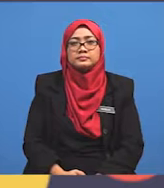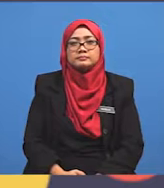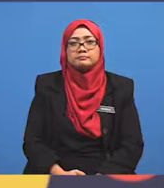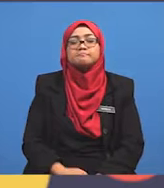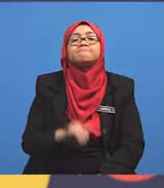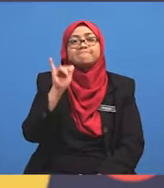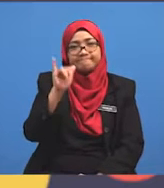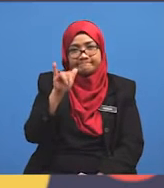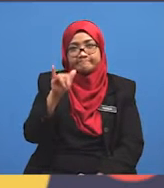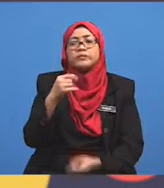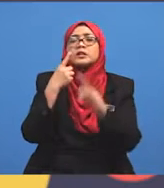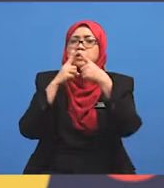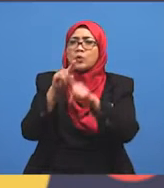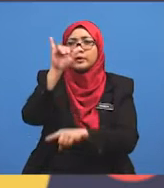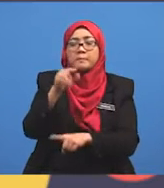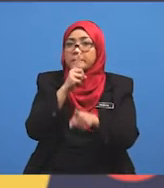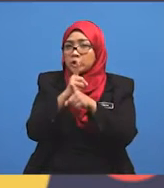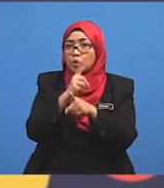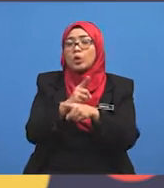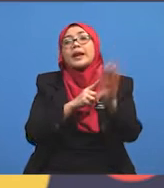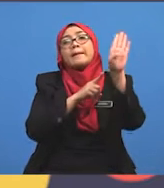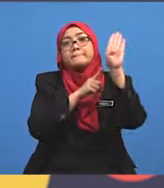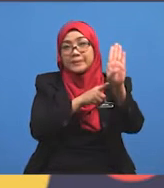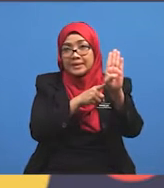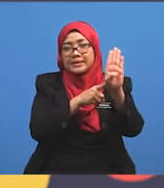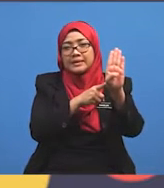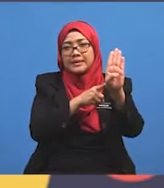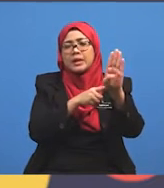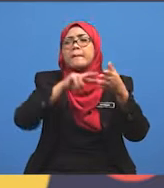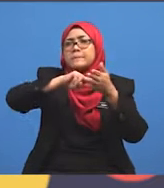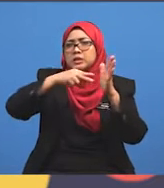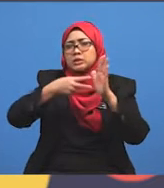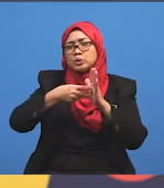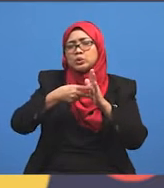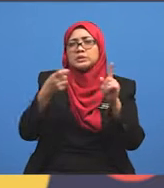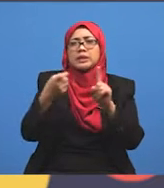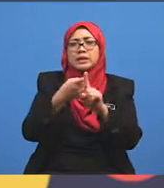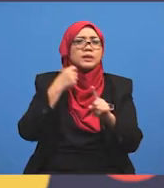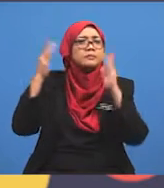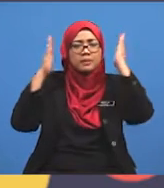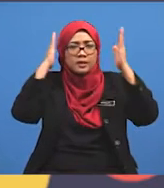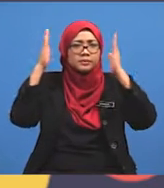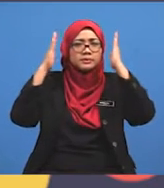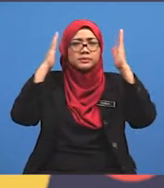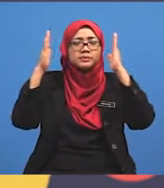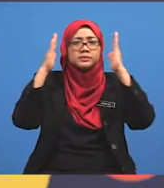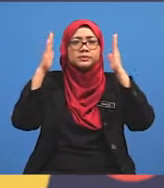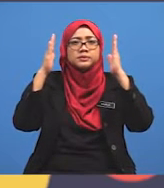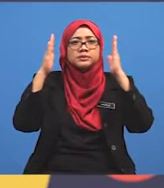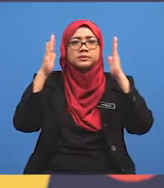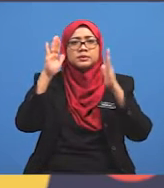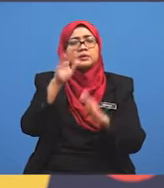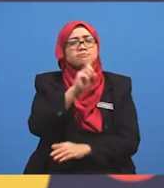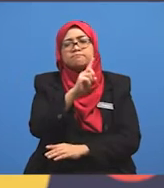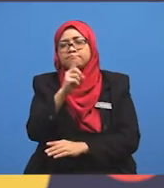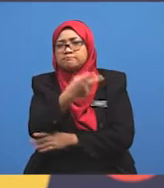Ya, jawapan yang betul ialah B. Maksud aurat dari segi bahasa ialah sesuatu yang